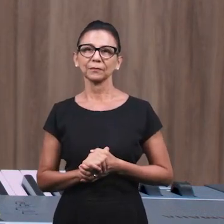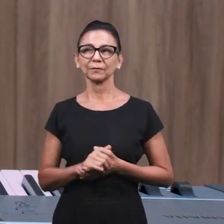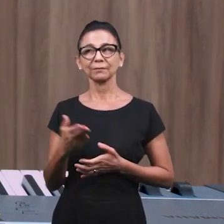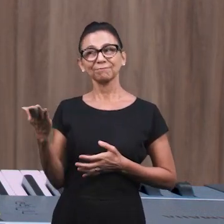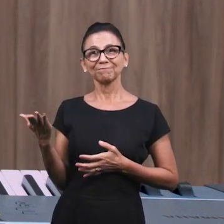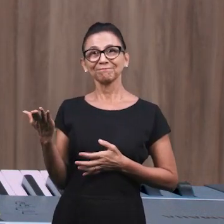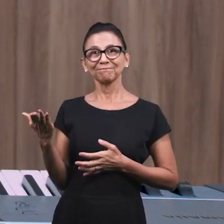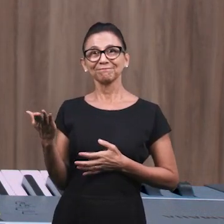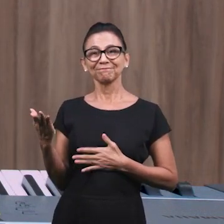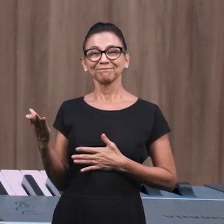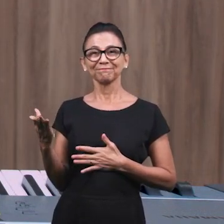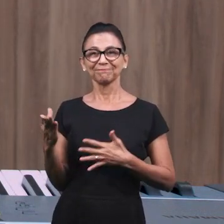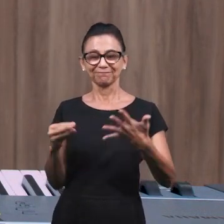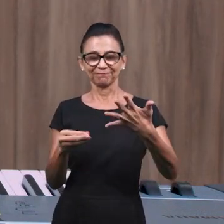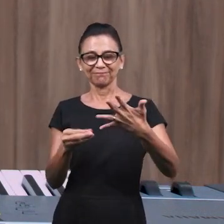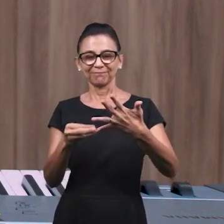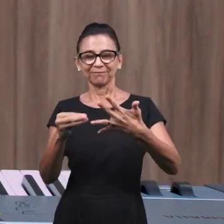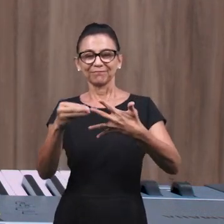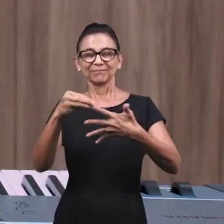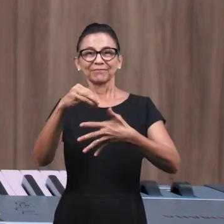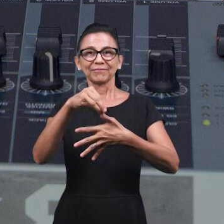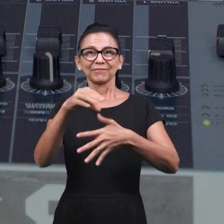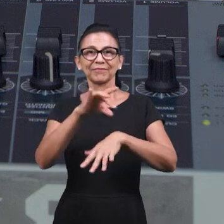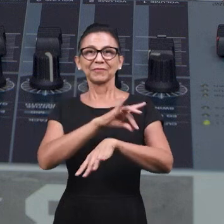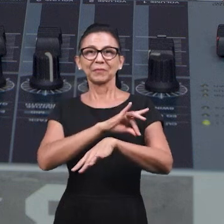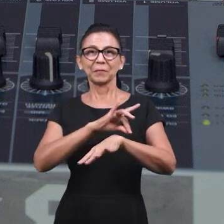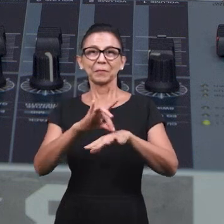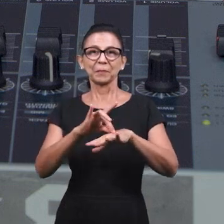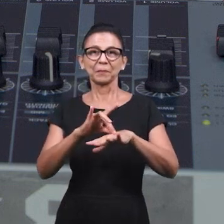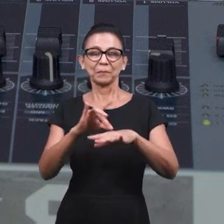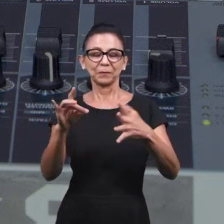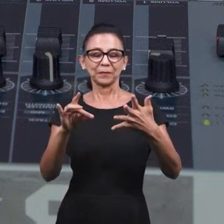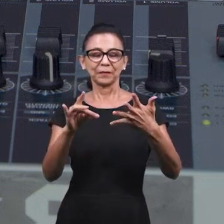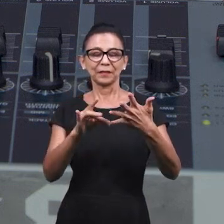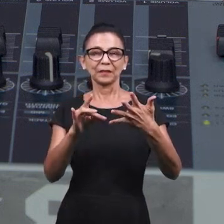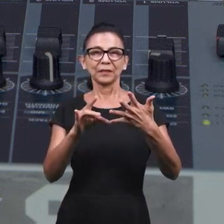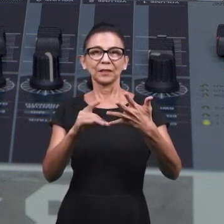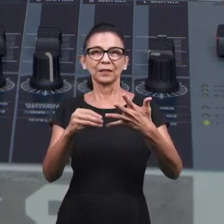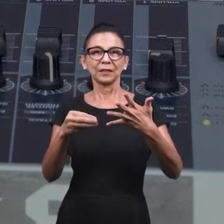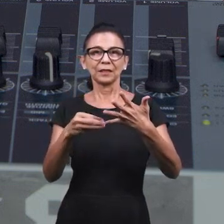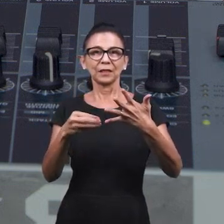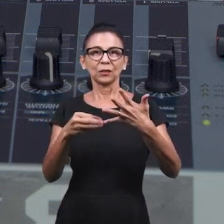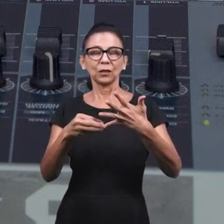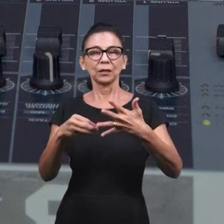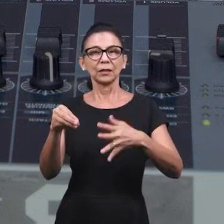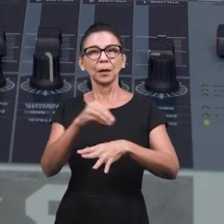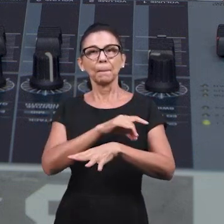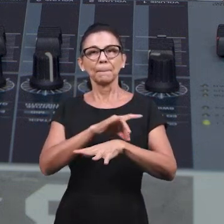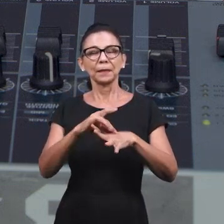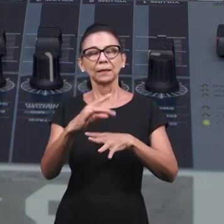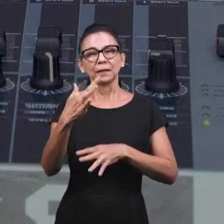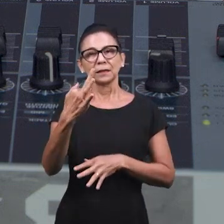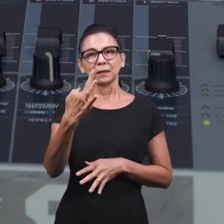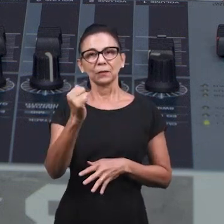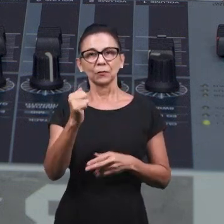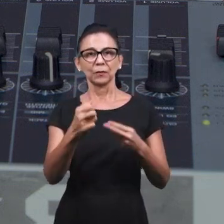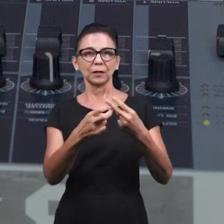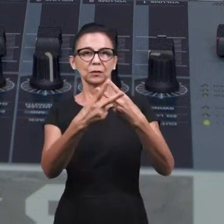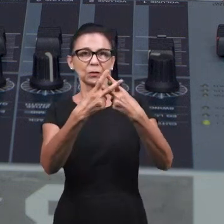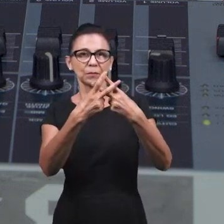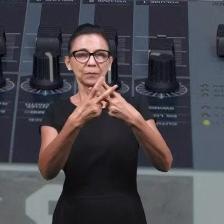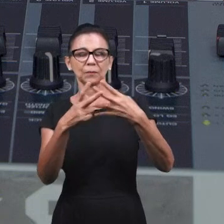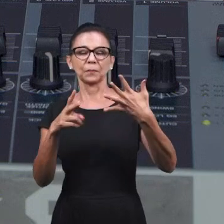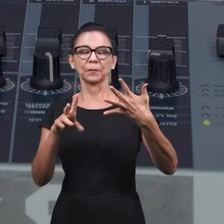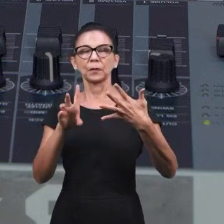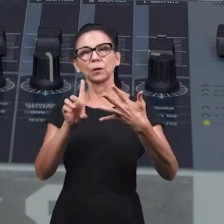la touche noire de ma gamme, c'est le fa dièse. Il se trouve là, c'est la note à droite du fa. Donc,